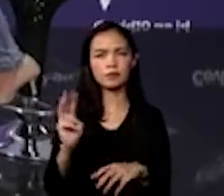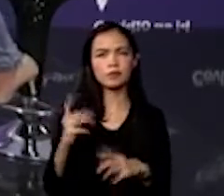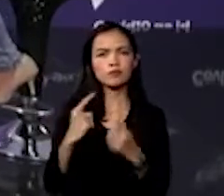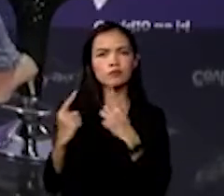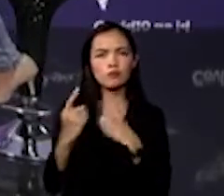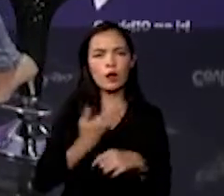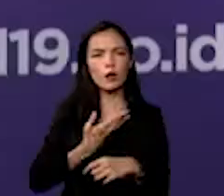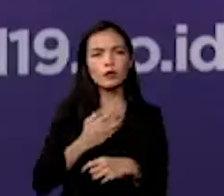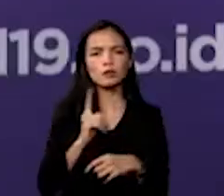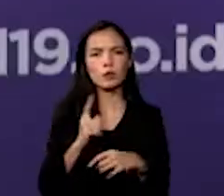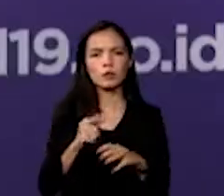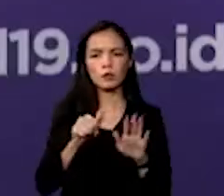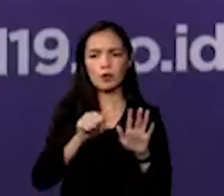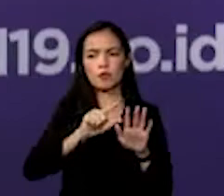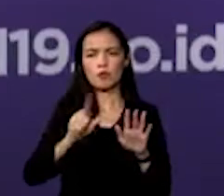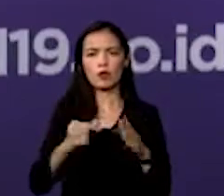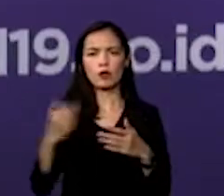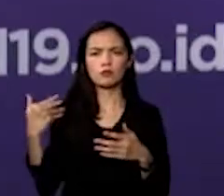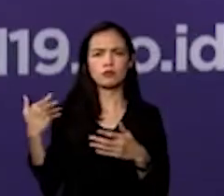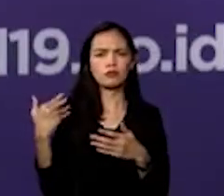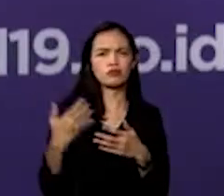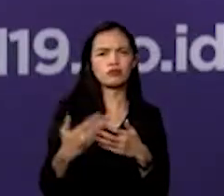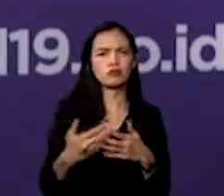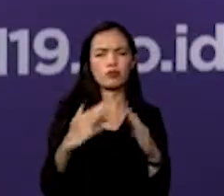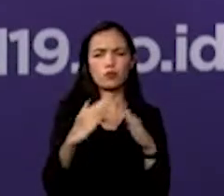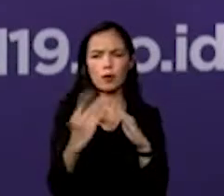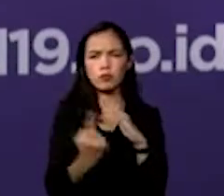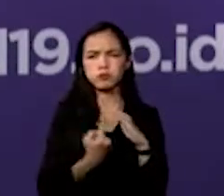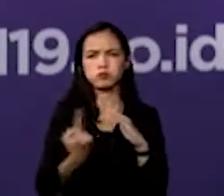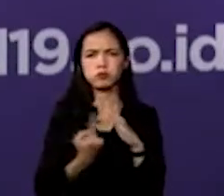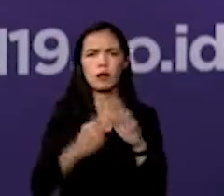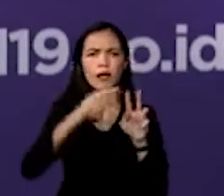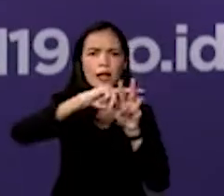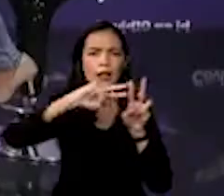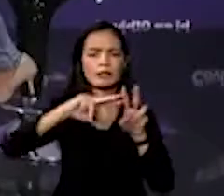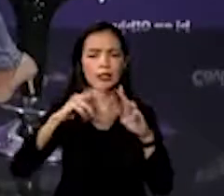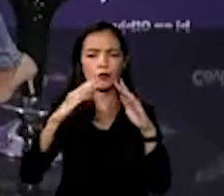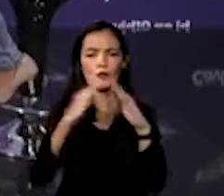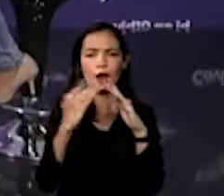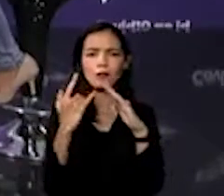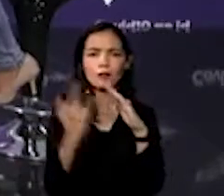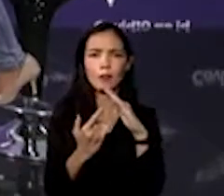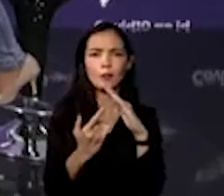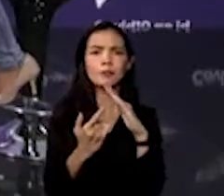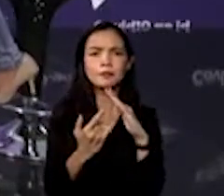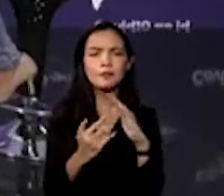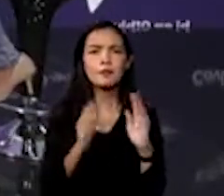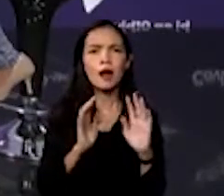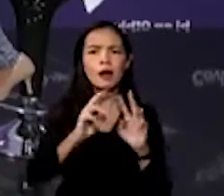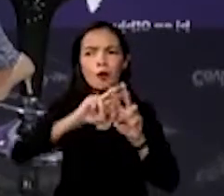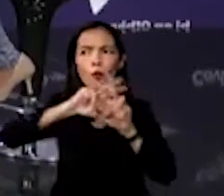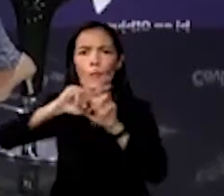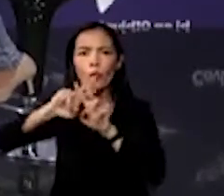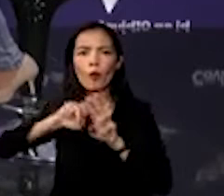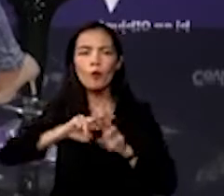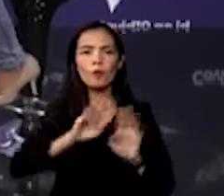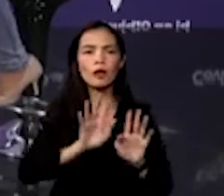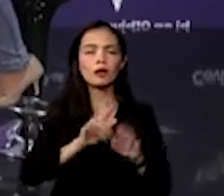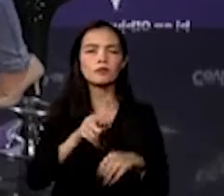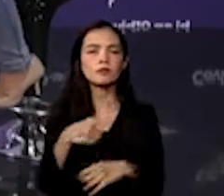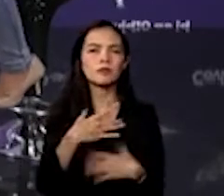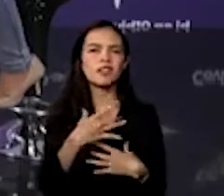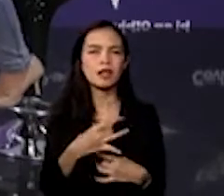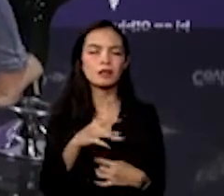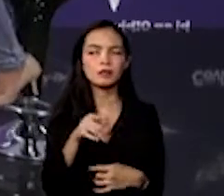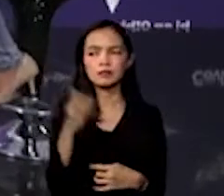lebih 6 bulan ya Dok Ya betul Ya 6 bulan kita di rumah aja hashagnya tuh di rumah aja Ah banyak banget ya Nah ini eh menarik nih E